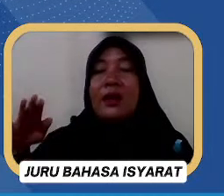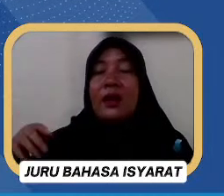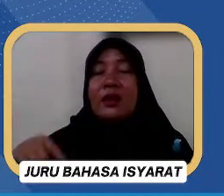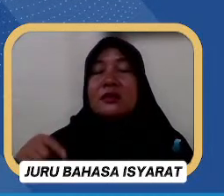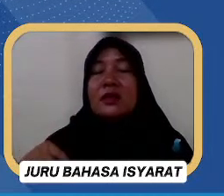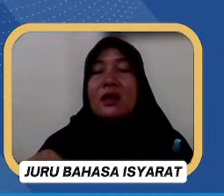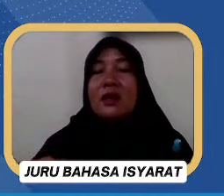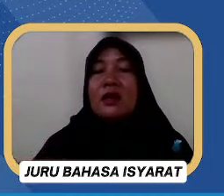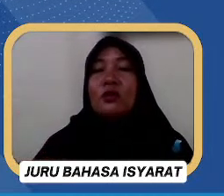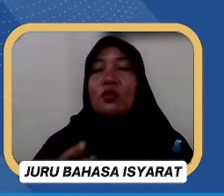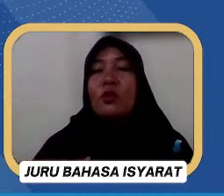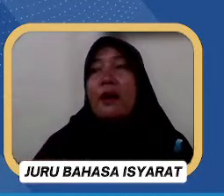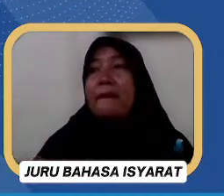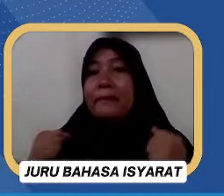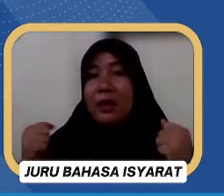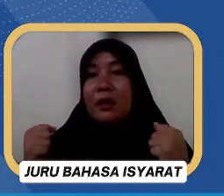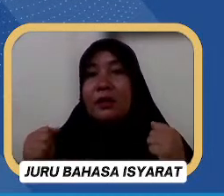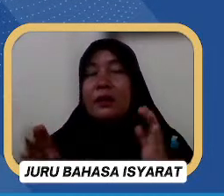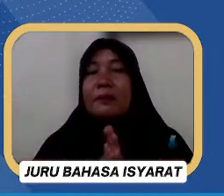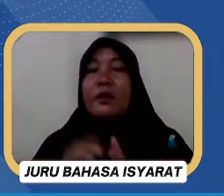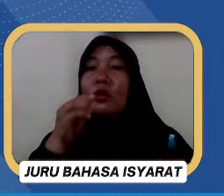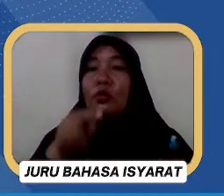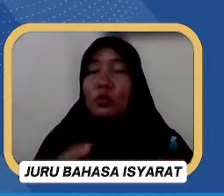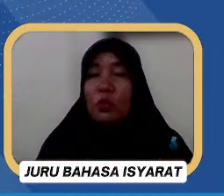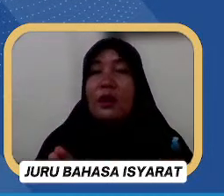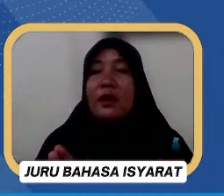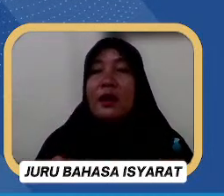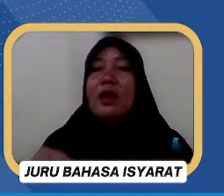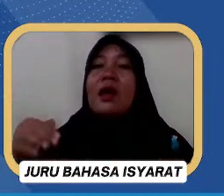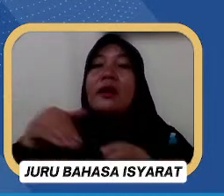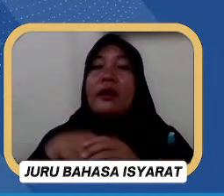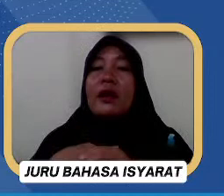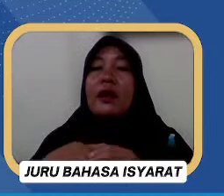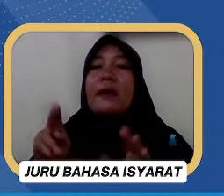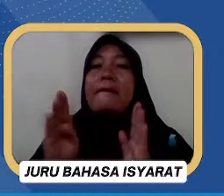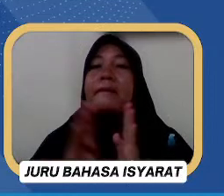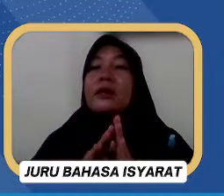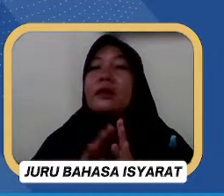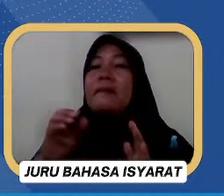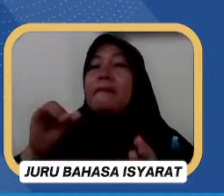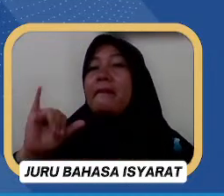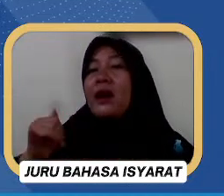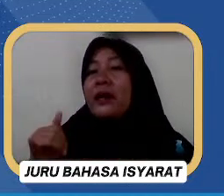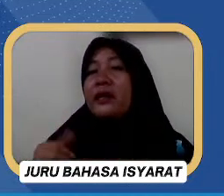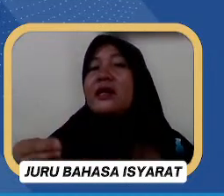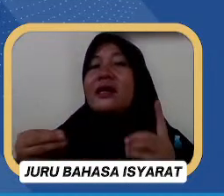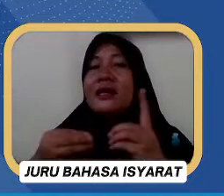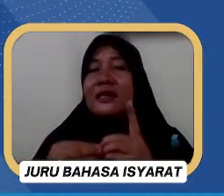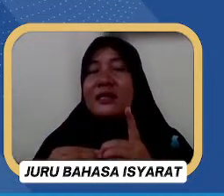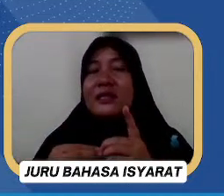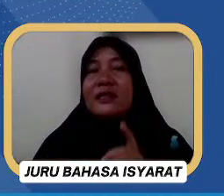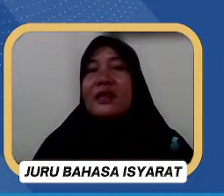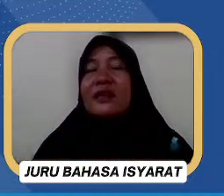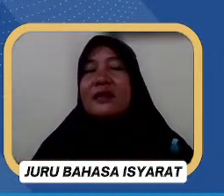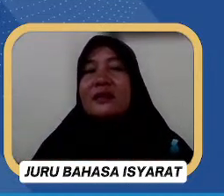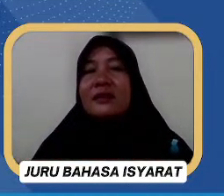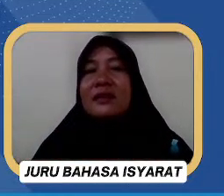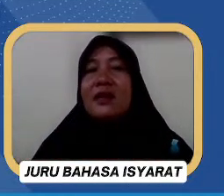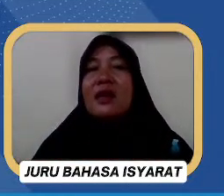lebih berani menyuarakan hal-hal yang menurut mereka benar. Itu bisa dilihat dari bagaimana